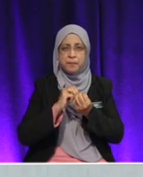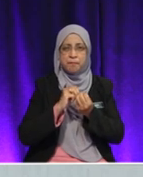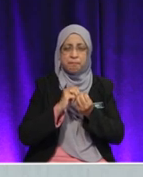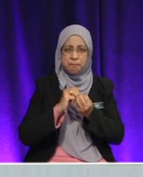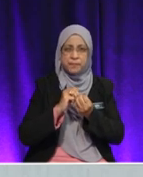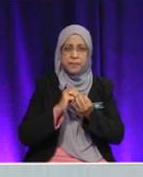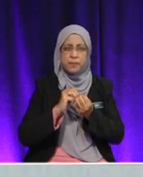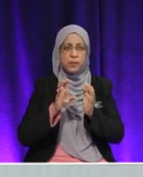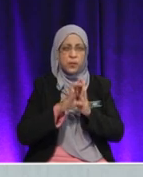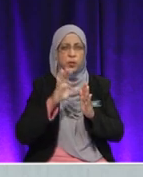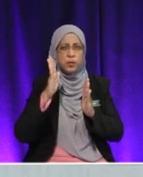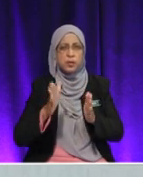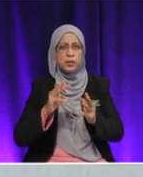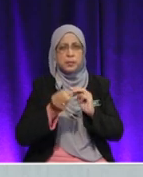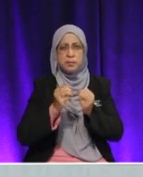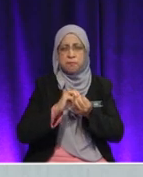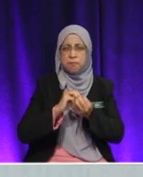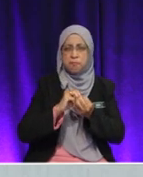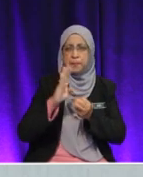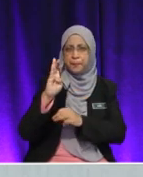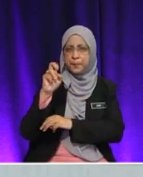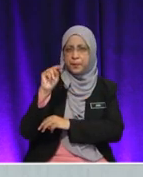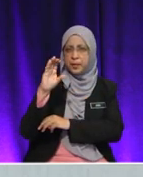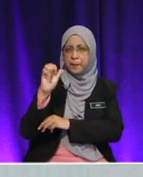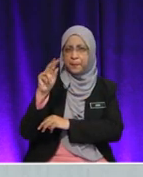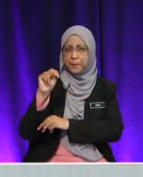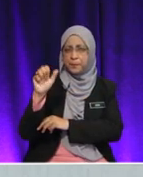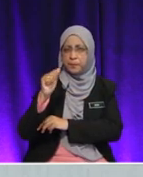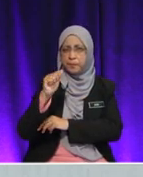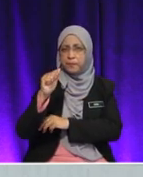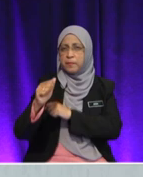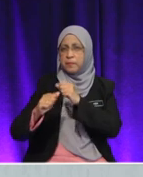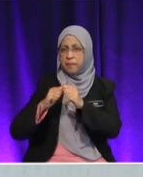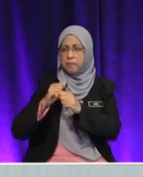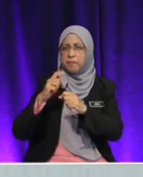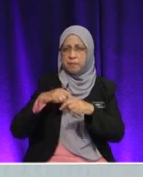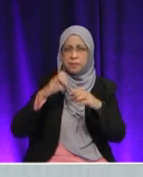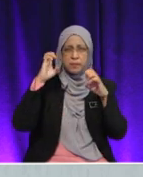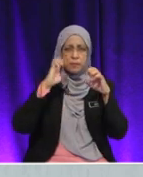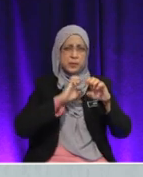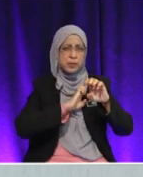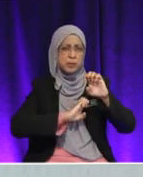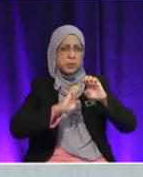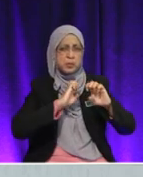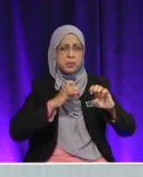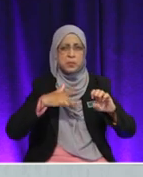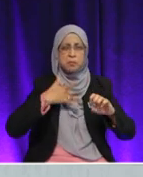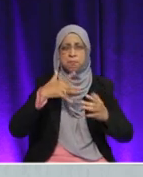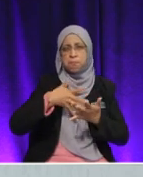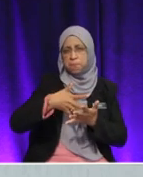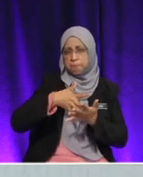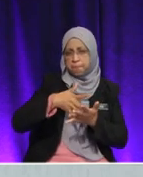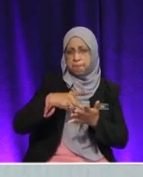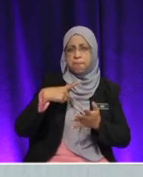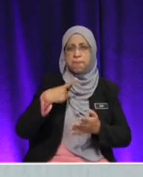kita boleh memberikan semangat baru kepada mereka boleh memastikan emosi mereka Kuat Kita boleh menyangkal